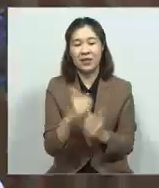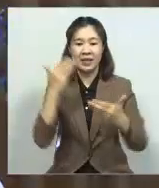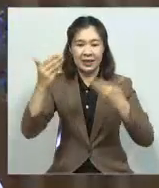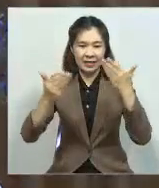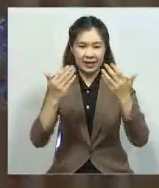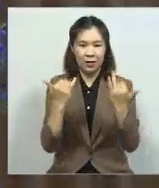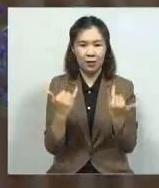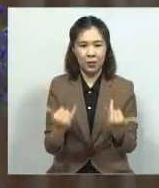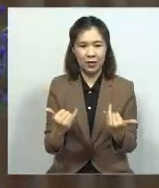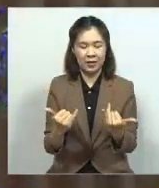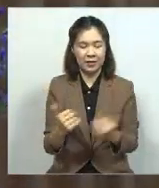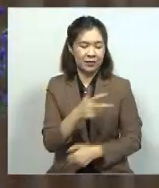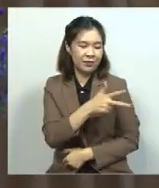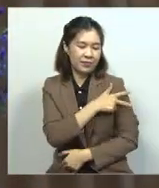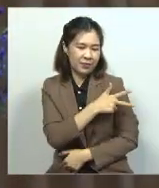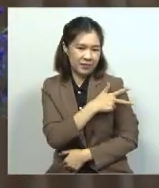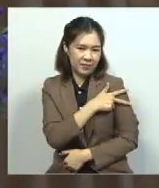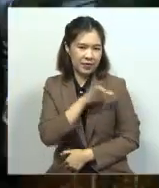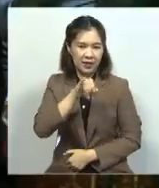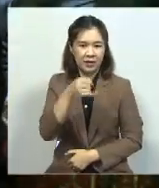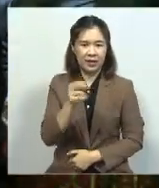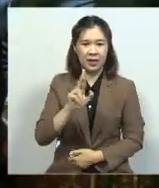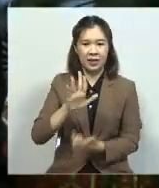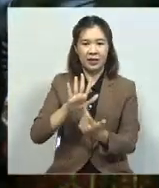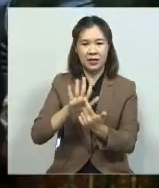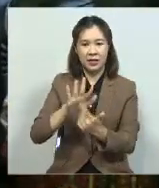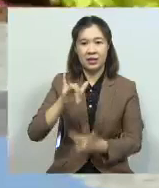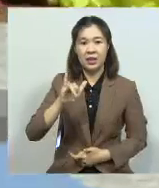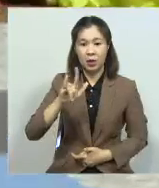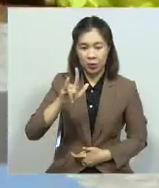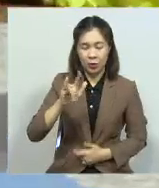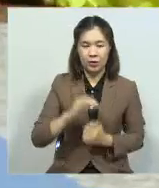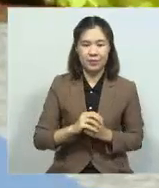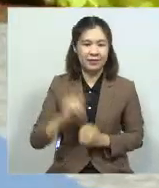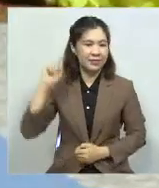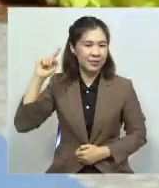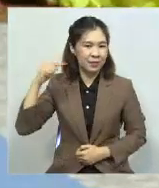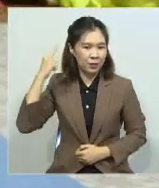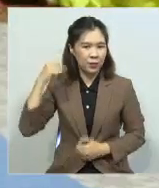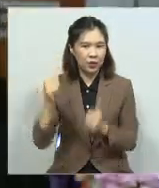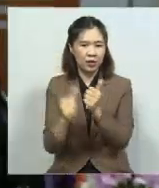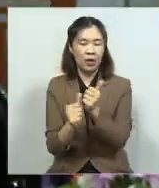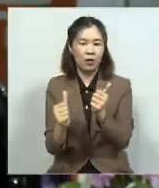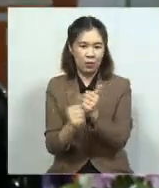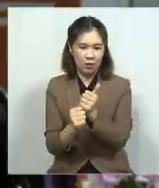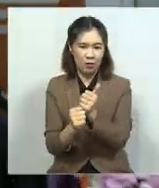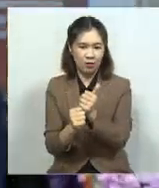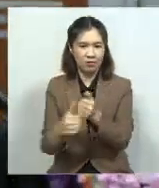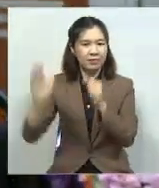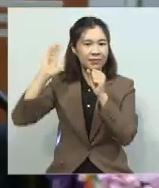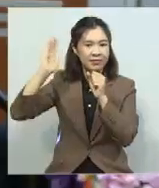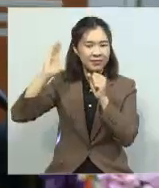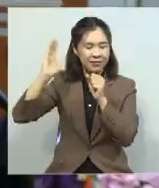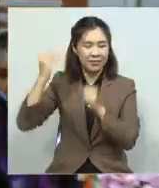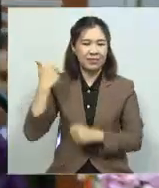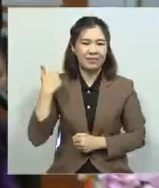กิจกรรมวันนี้นะคะมีดร.จรูญชัยสอนรองอธิบดีกรมประชาสัมพันธ์พร้อมด้วยนางพิชยาเมืองนาวรองอธิบดีกรมประชาสัมพันธ์